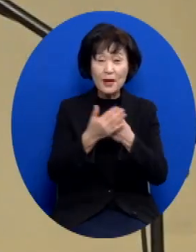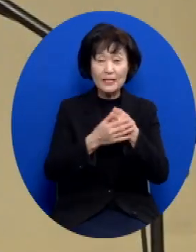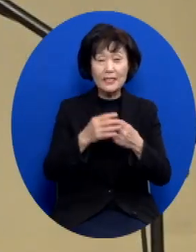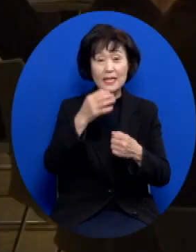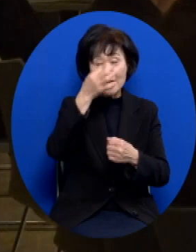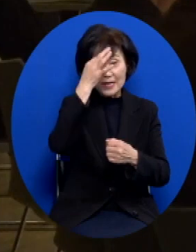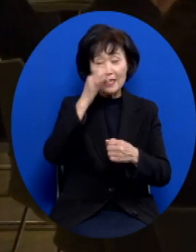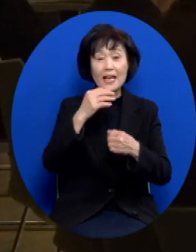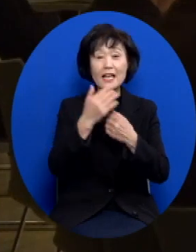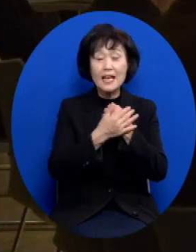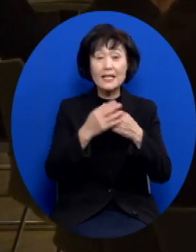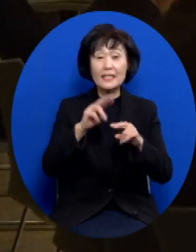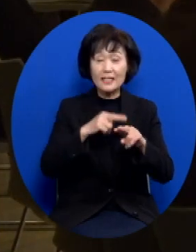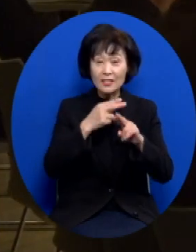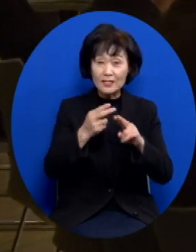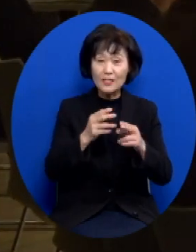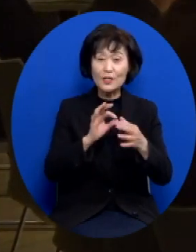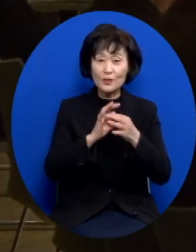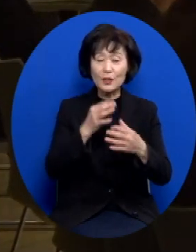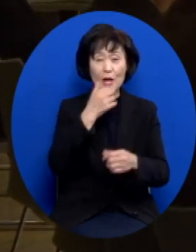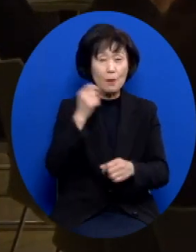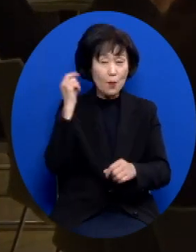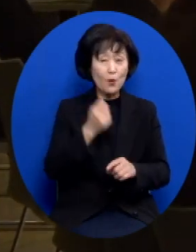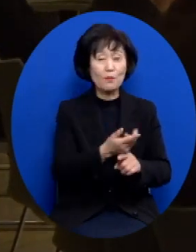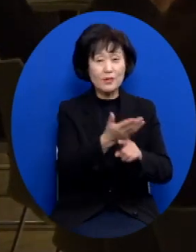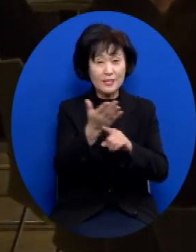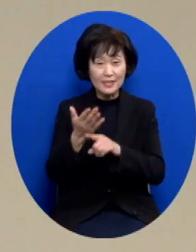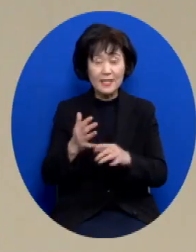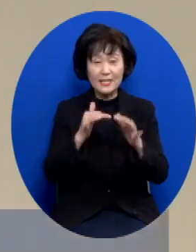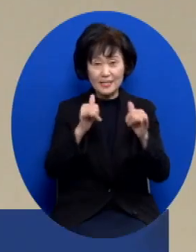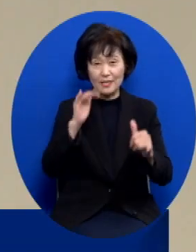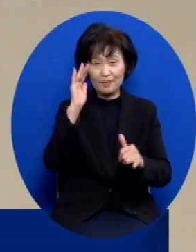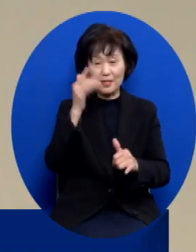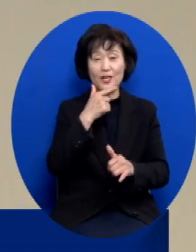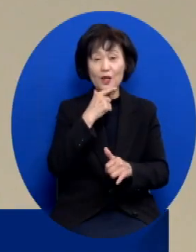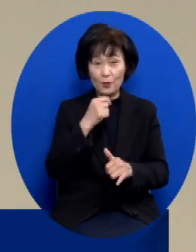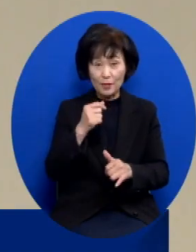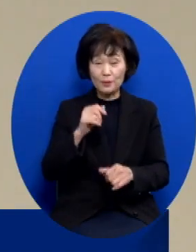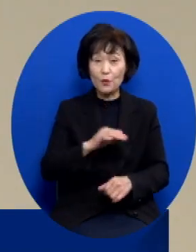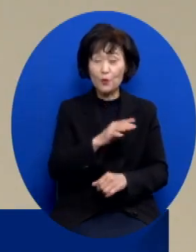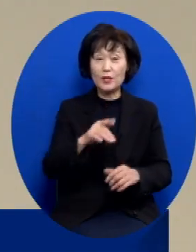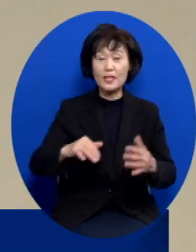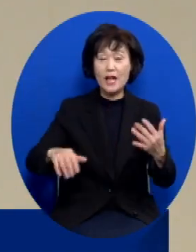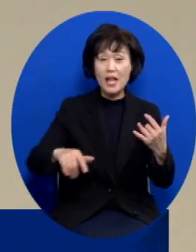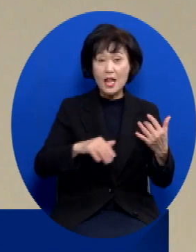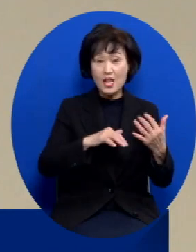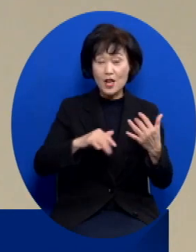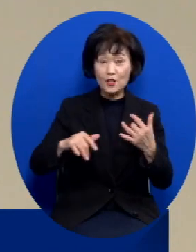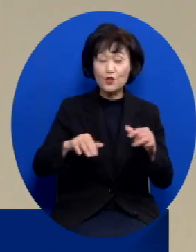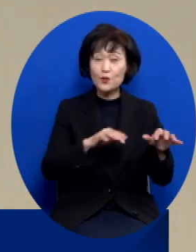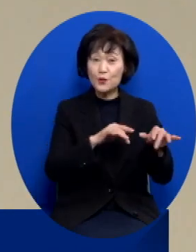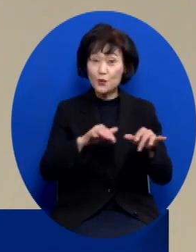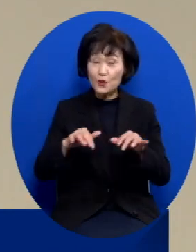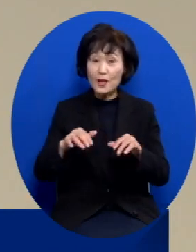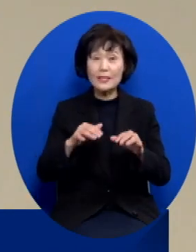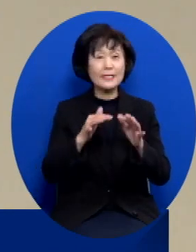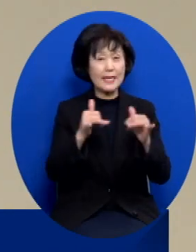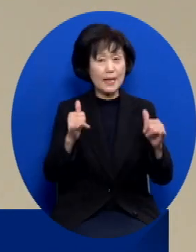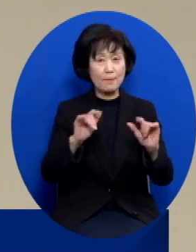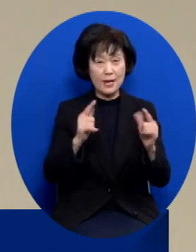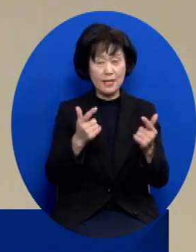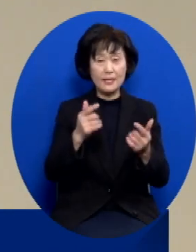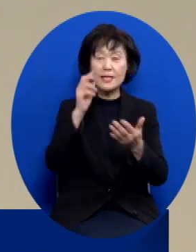전하는 문화사역자가 되길 바란다고 전했습니다. 우리는 연주하는 사람이 아니라 찬송하는 사람입니다.